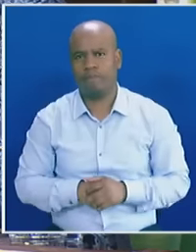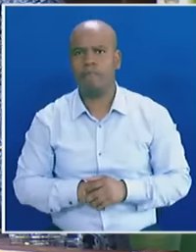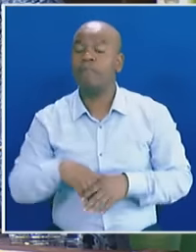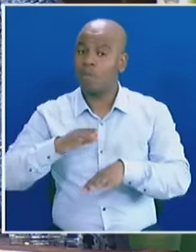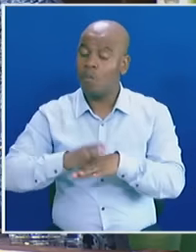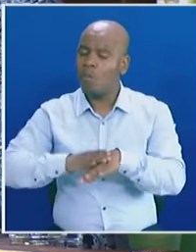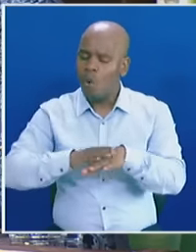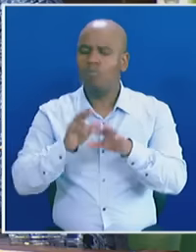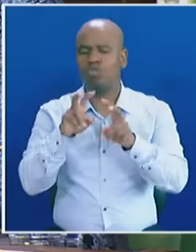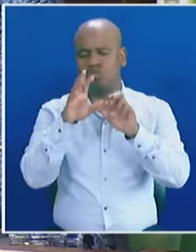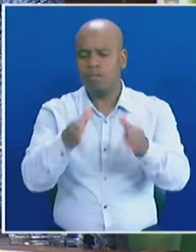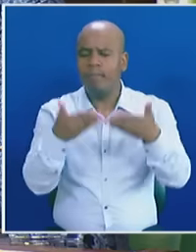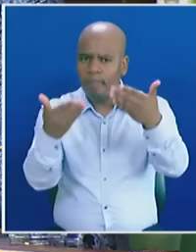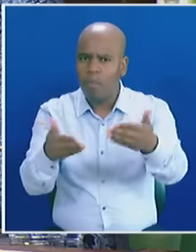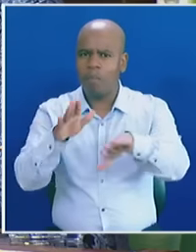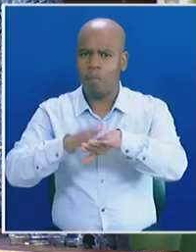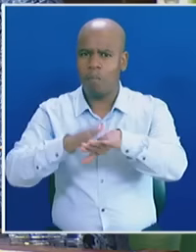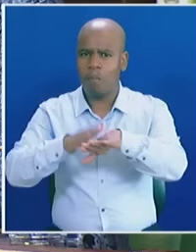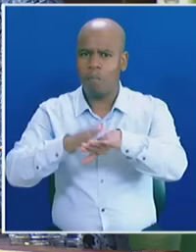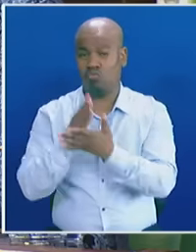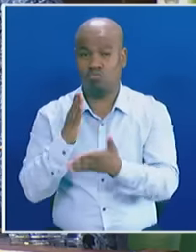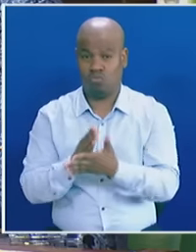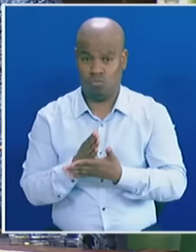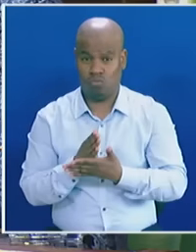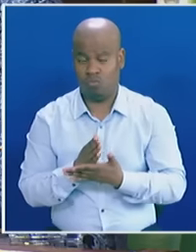sikubeke phambili futhi ukuqonda ukuthi